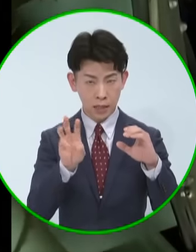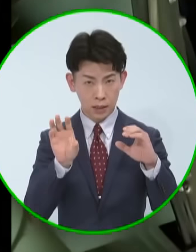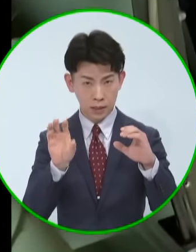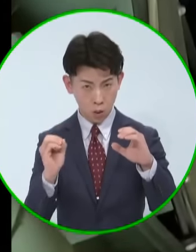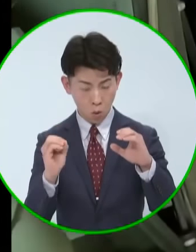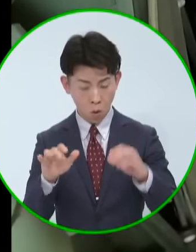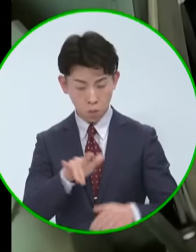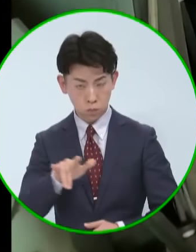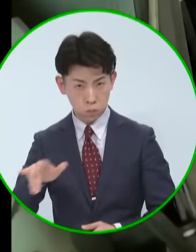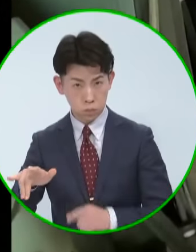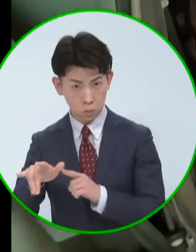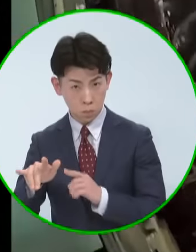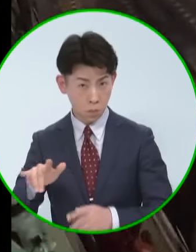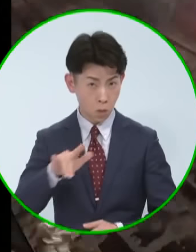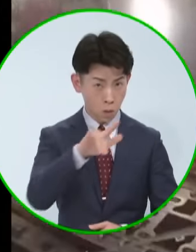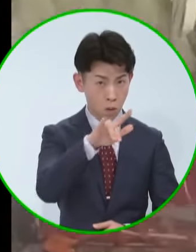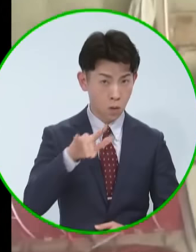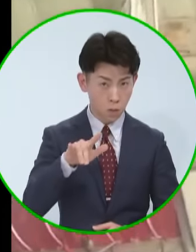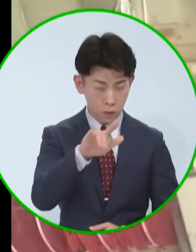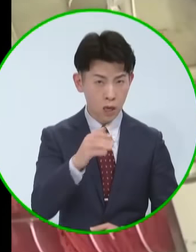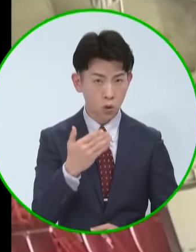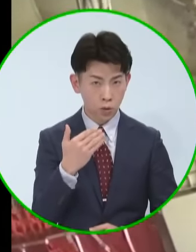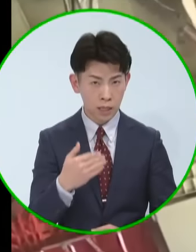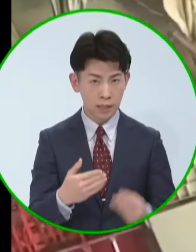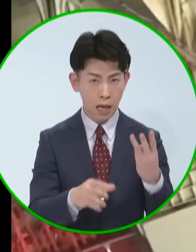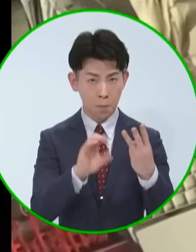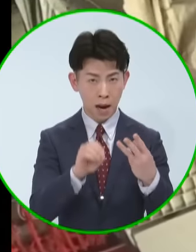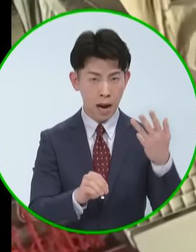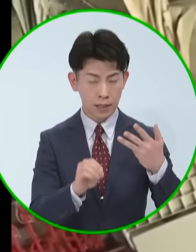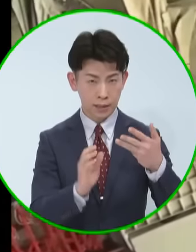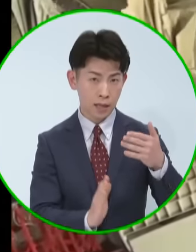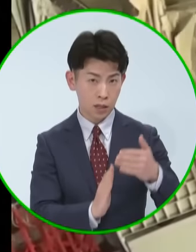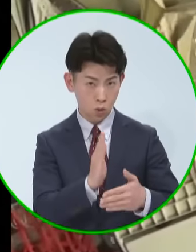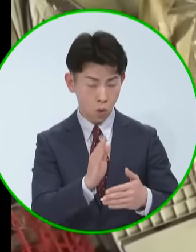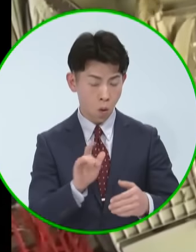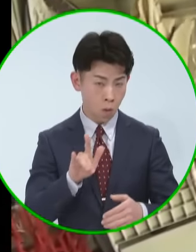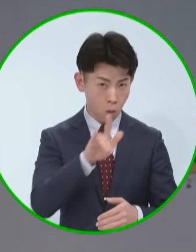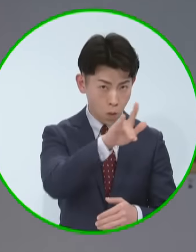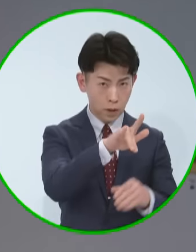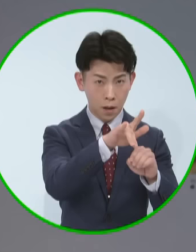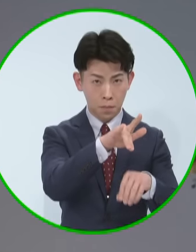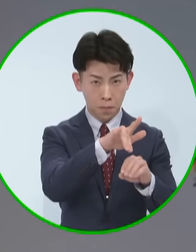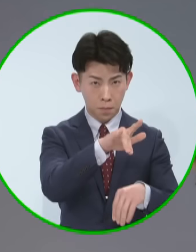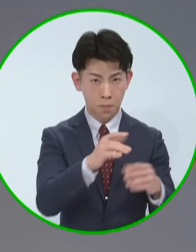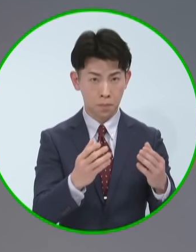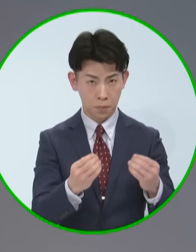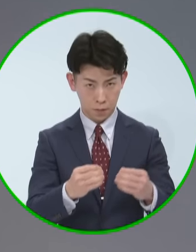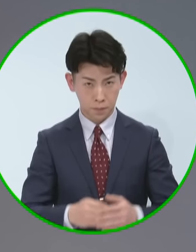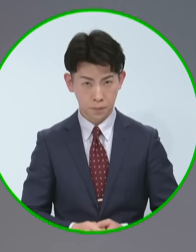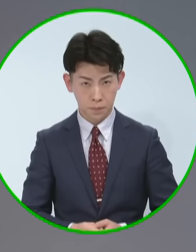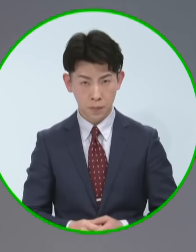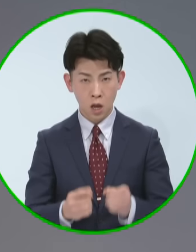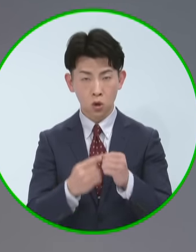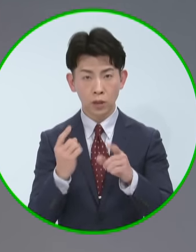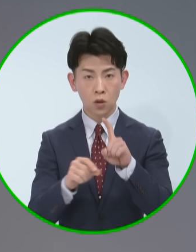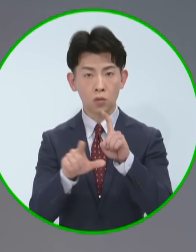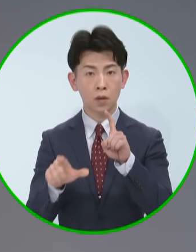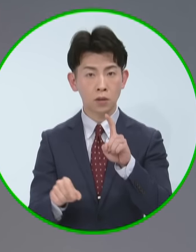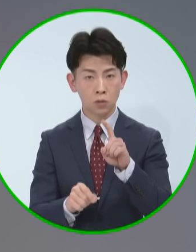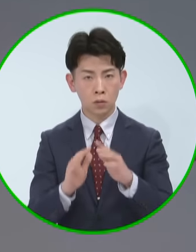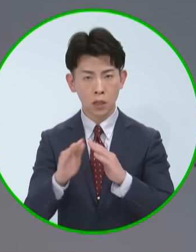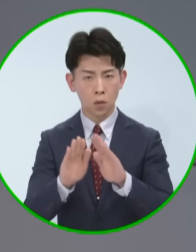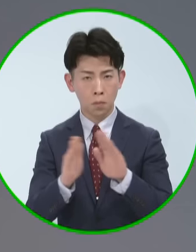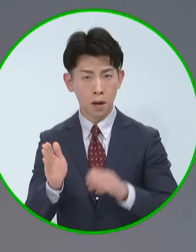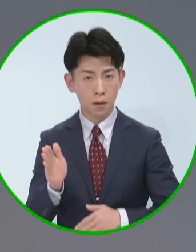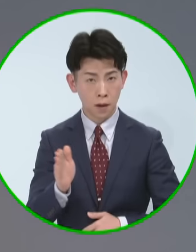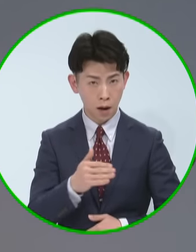C-130 輸送機3機から3万8000食以上をガザ地区にパラシュートで投下しました。去年10月の